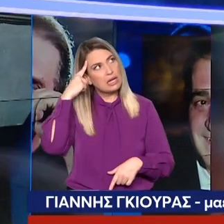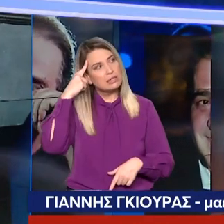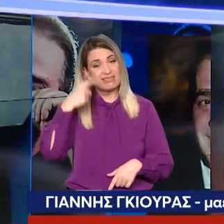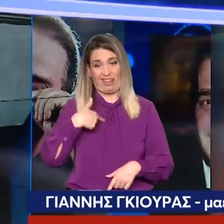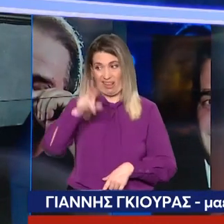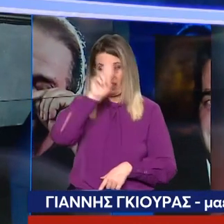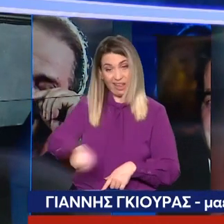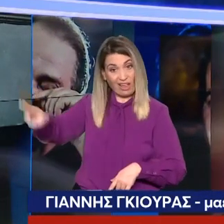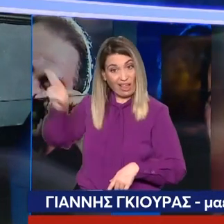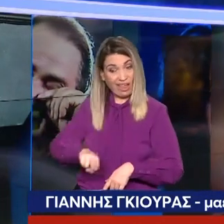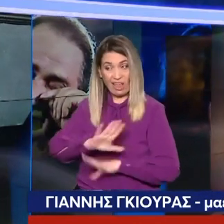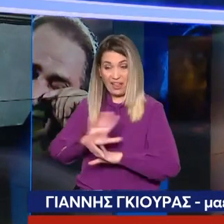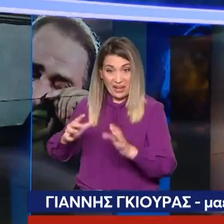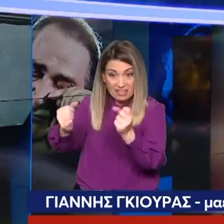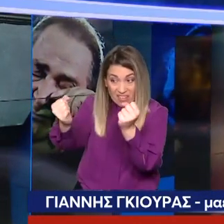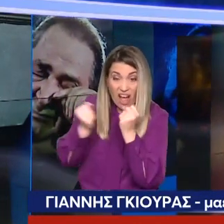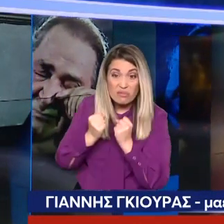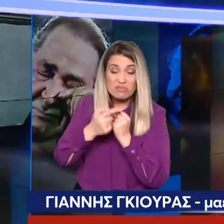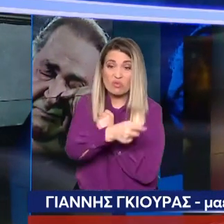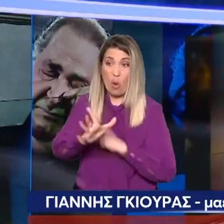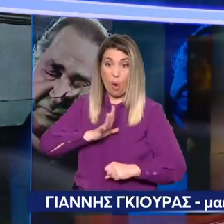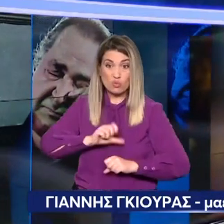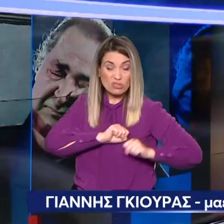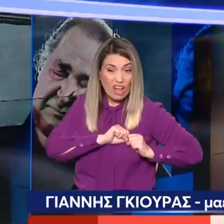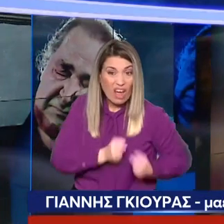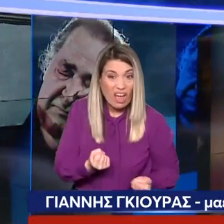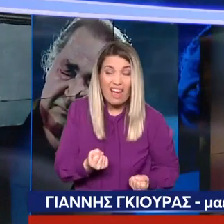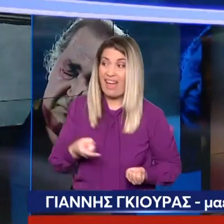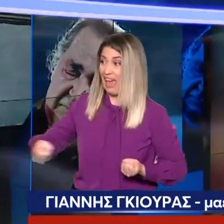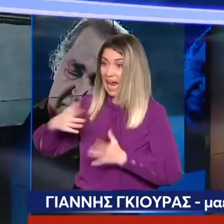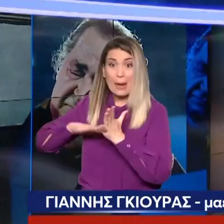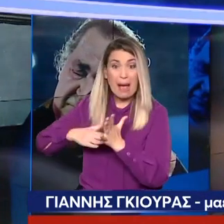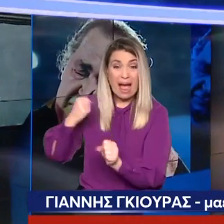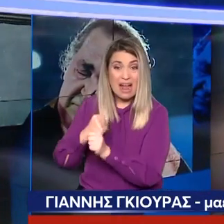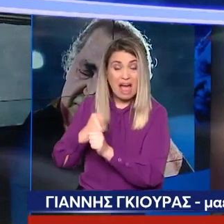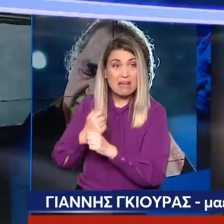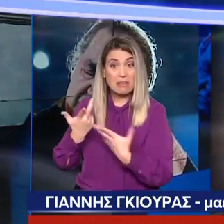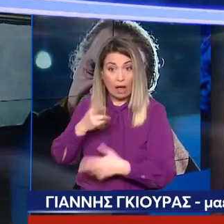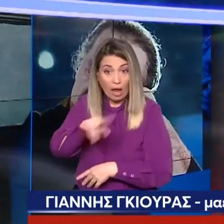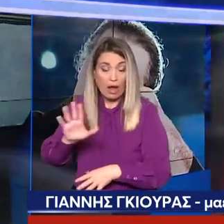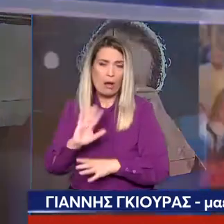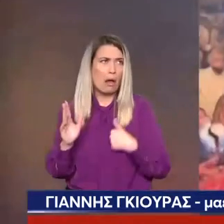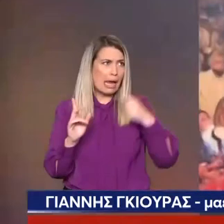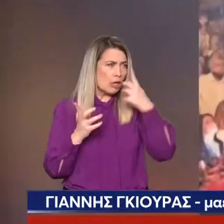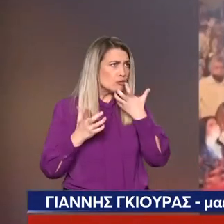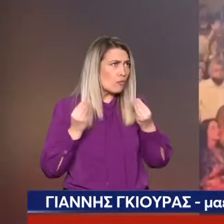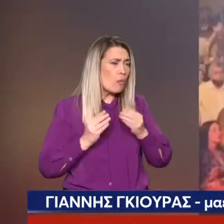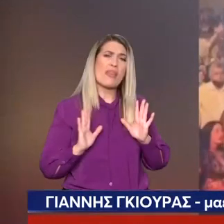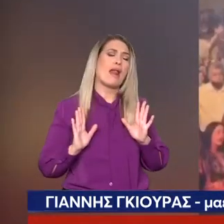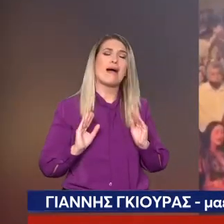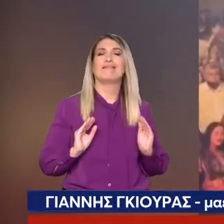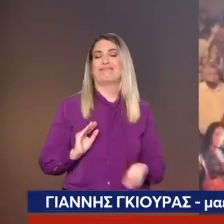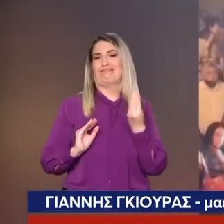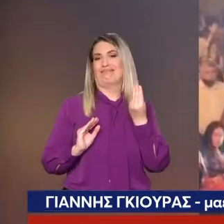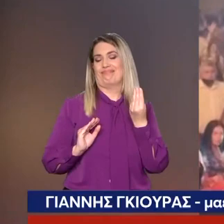να φανταστεί ότι θα ακυρωθεί η βραδιά από έστω και ένα σοβαρό πρόβλημα υγείας. Είναι το βιντεάκι που βλέπουμε εμείς εδώ την ώρα που μας